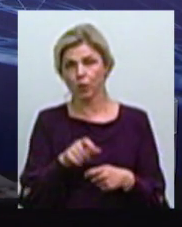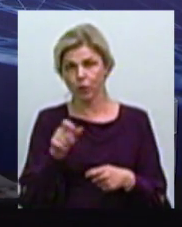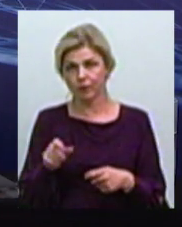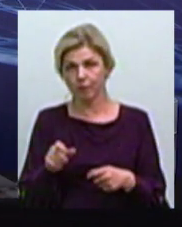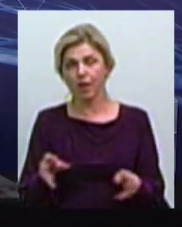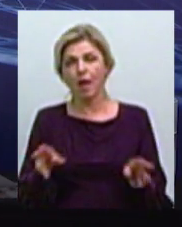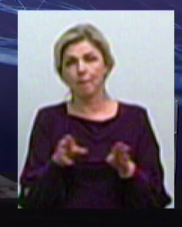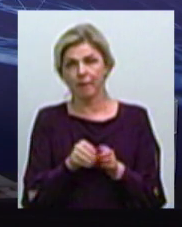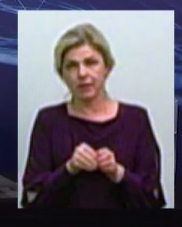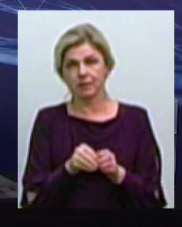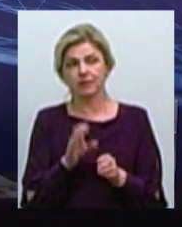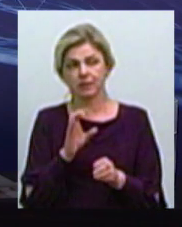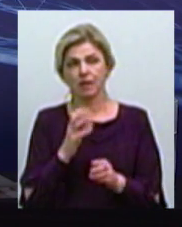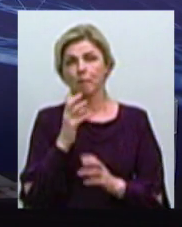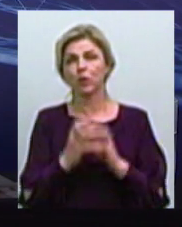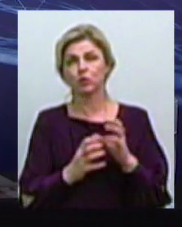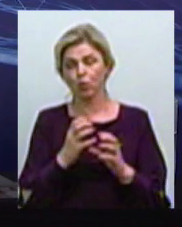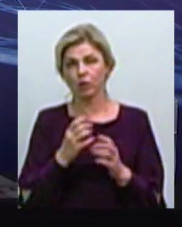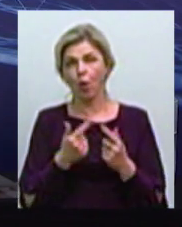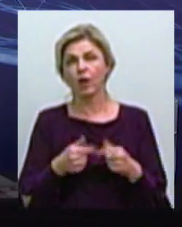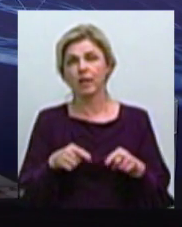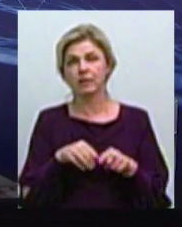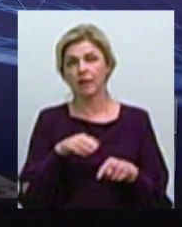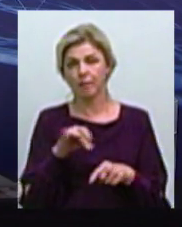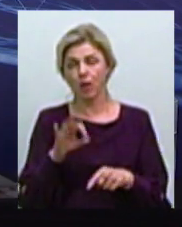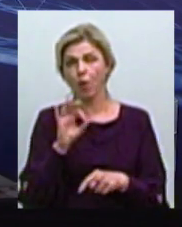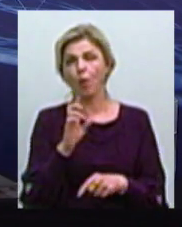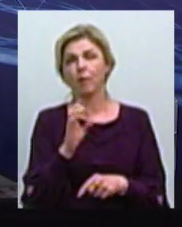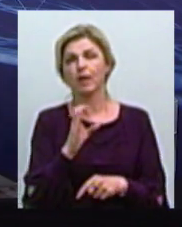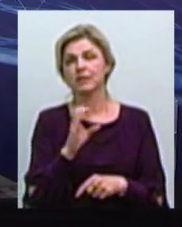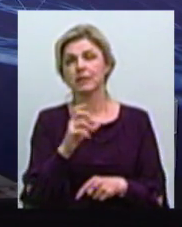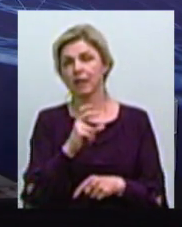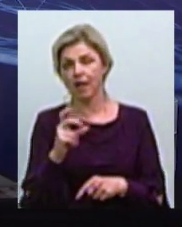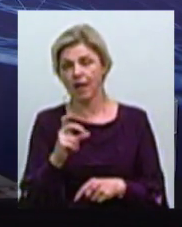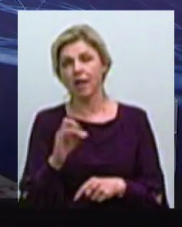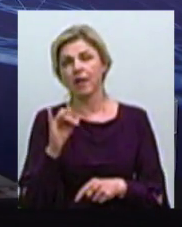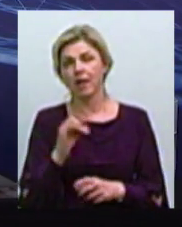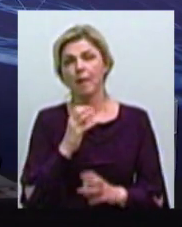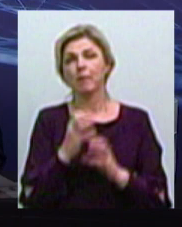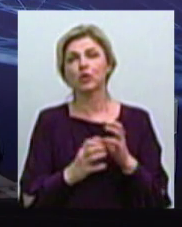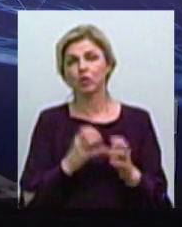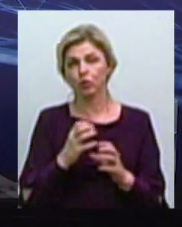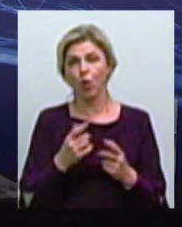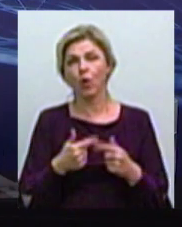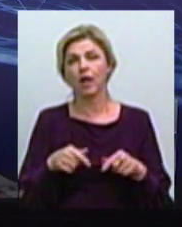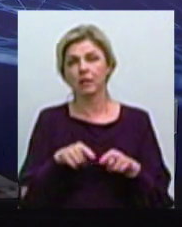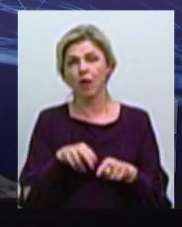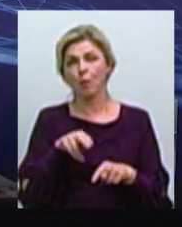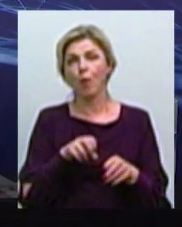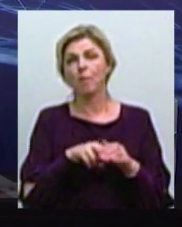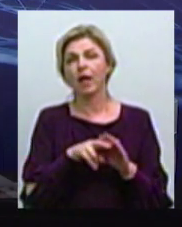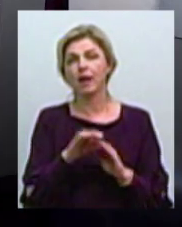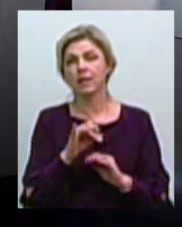вместе с международными организациями ОБСЕ и Международной организацией по миграции, естественно,